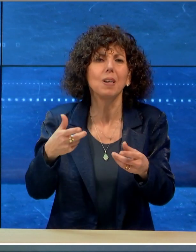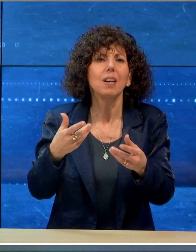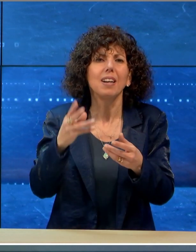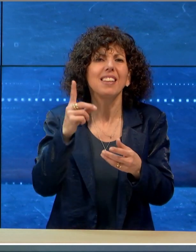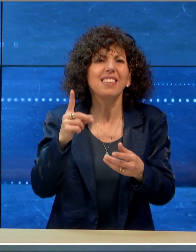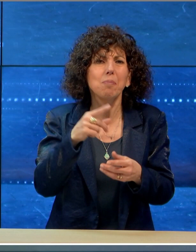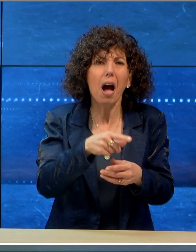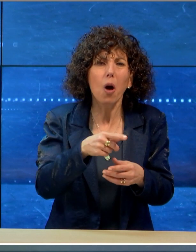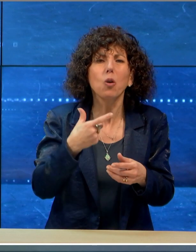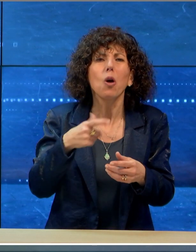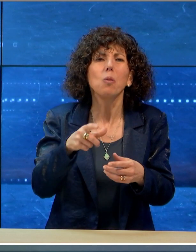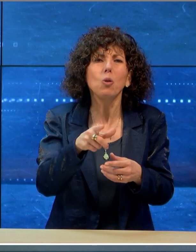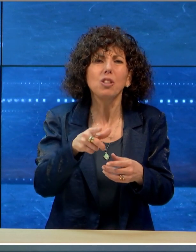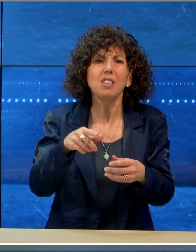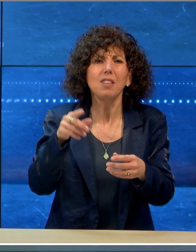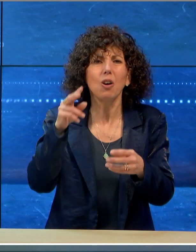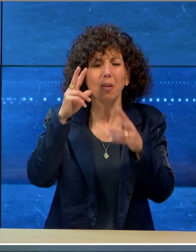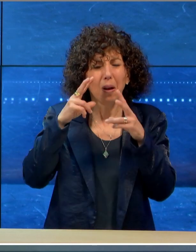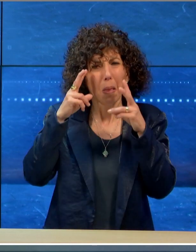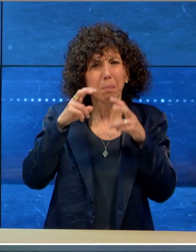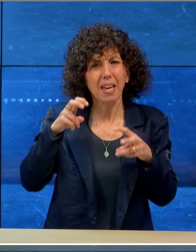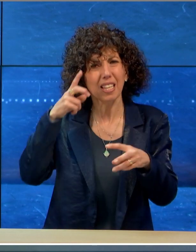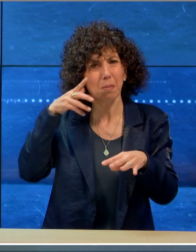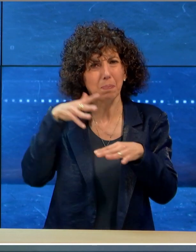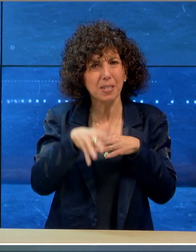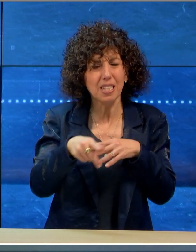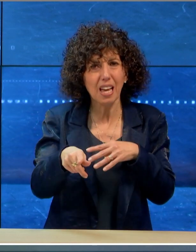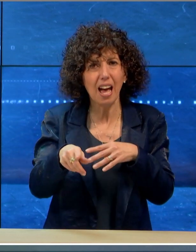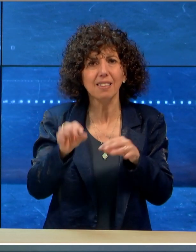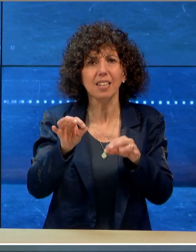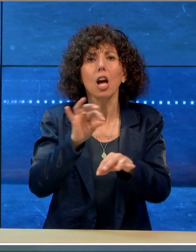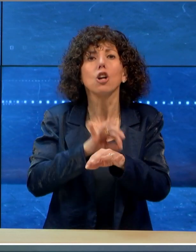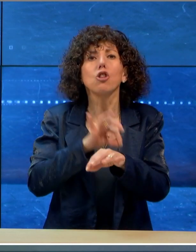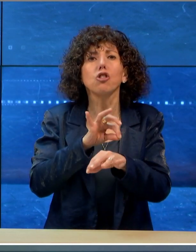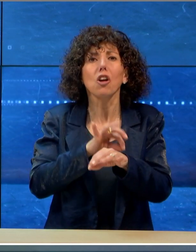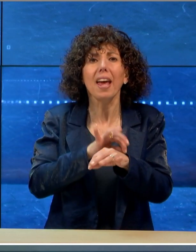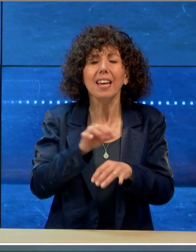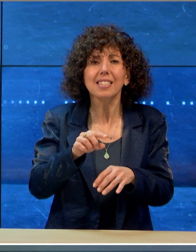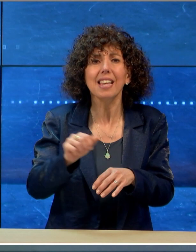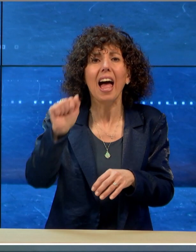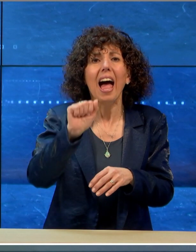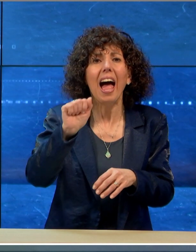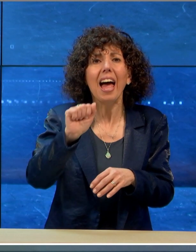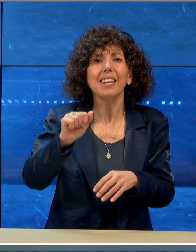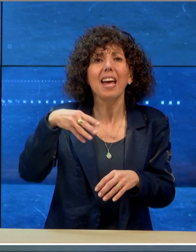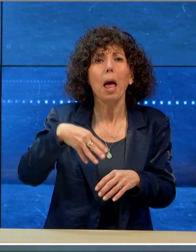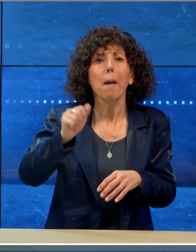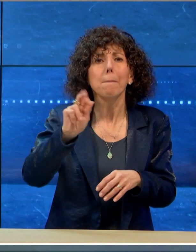Mauro sulla base di una perizia psichiatrica della dottoressa Anna